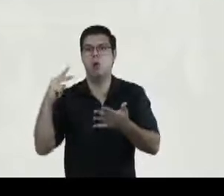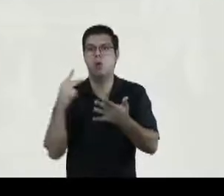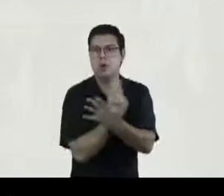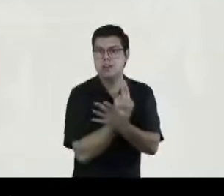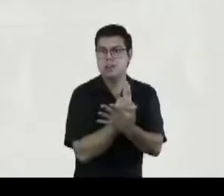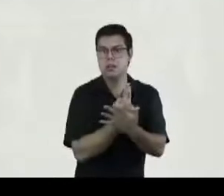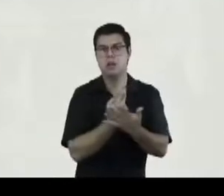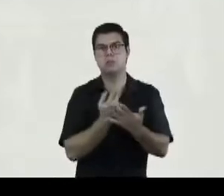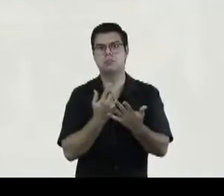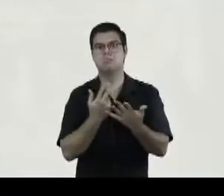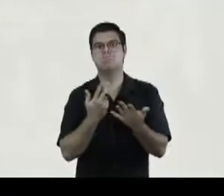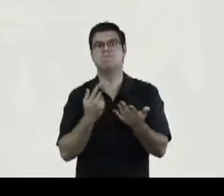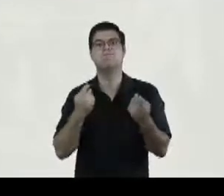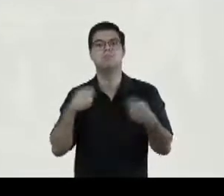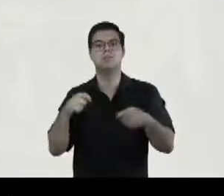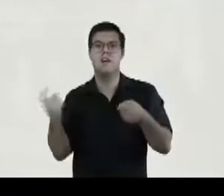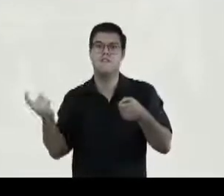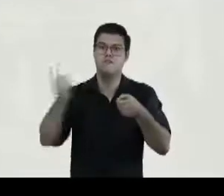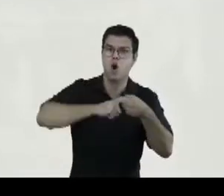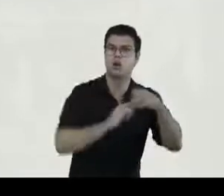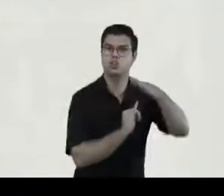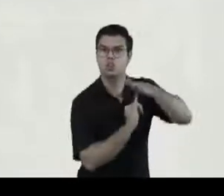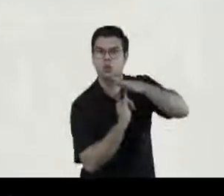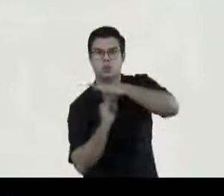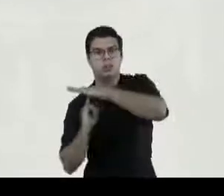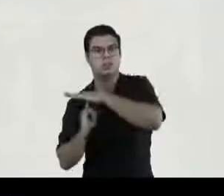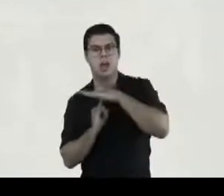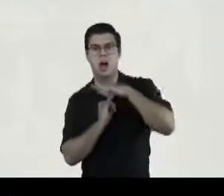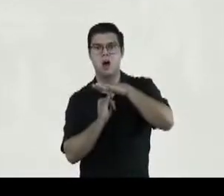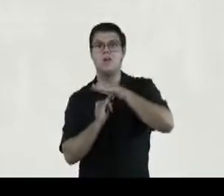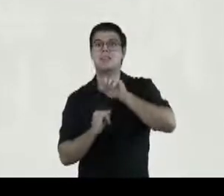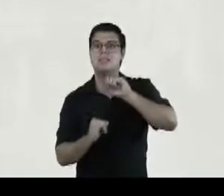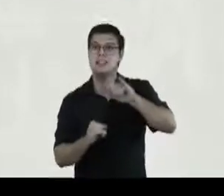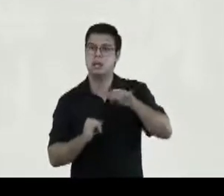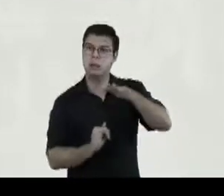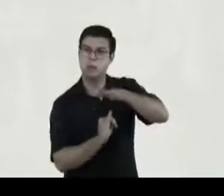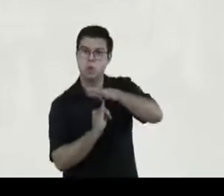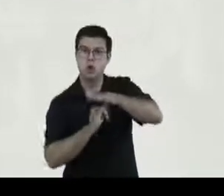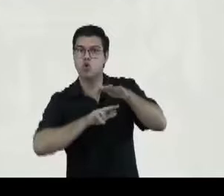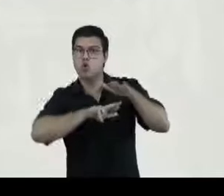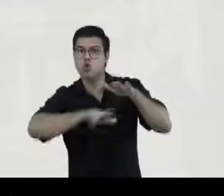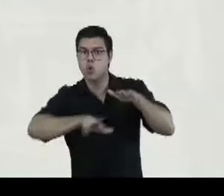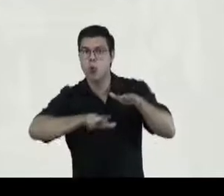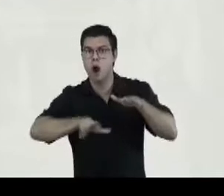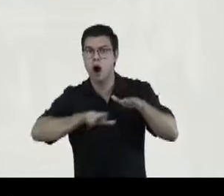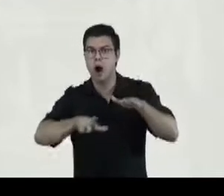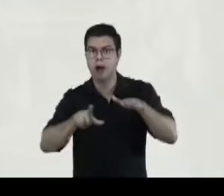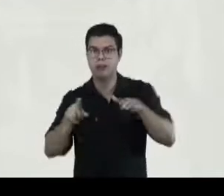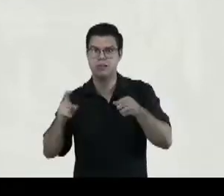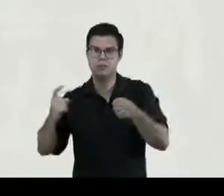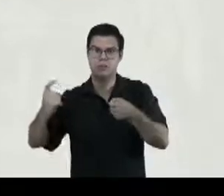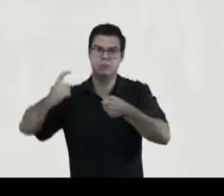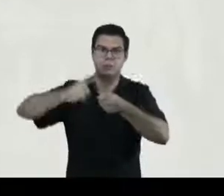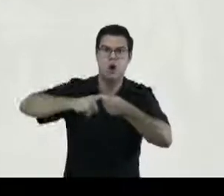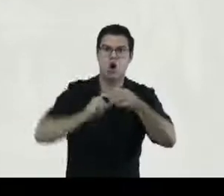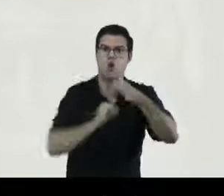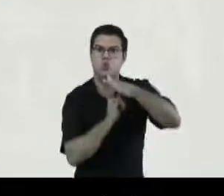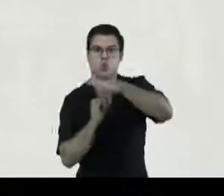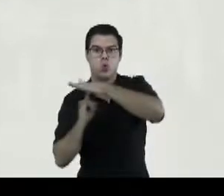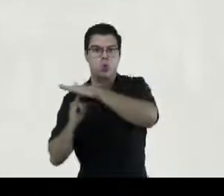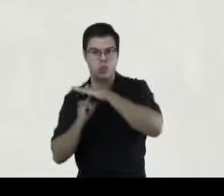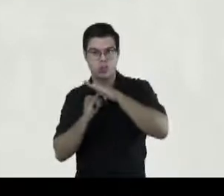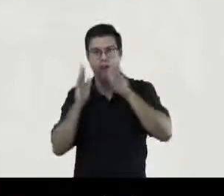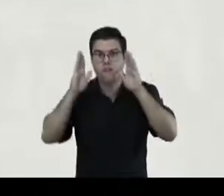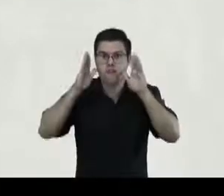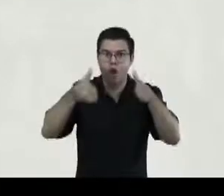institutionnel ou tout ce qui n'est pas hébergé par une institution spécialisée est en danger de disparaître. Et le